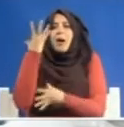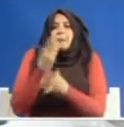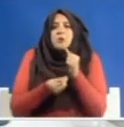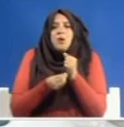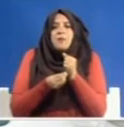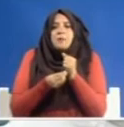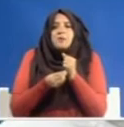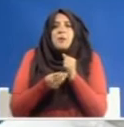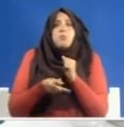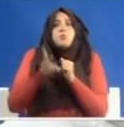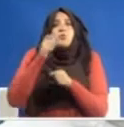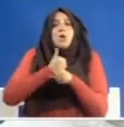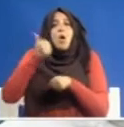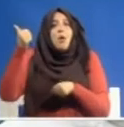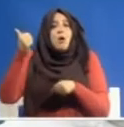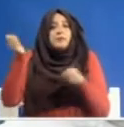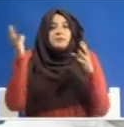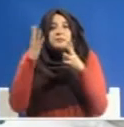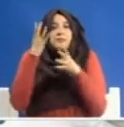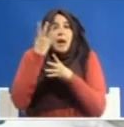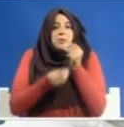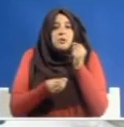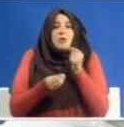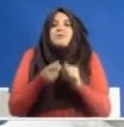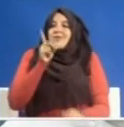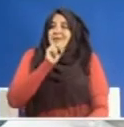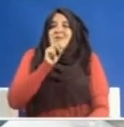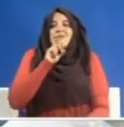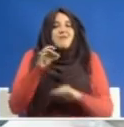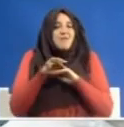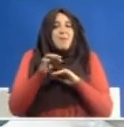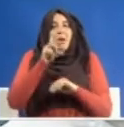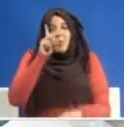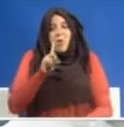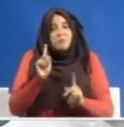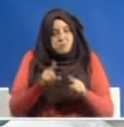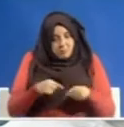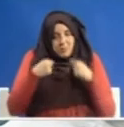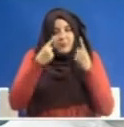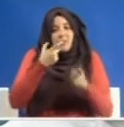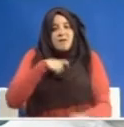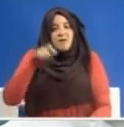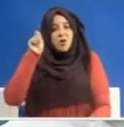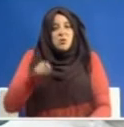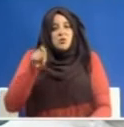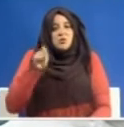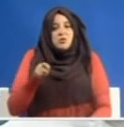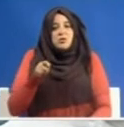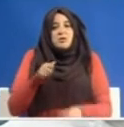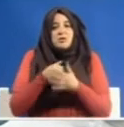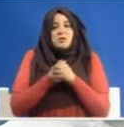لمدة أكثر من سنة، الزوجة عندها الحق باش تلجأ إلى القضاء،